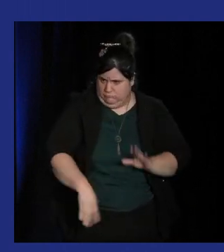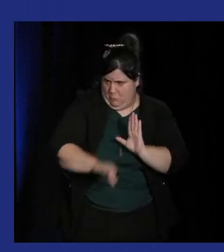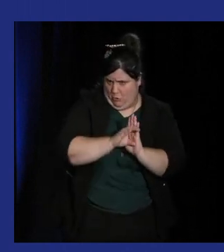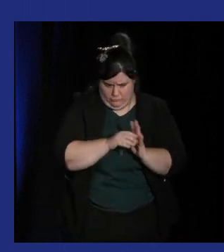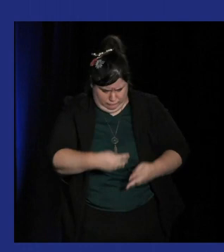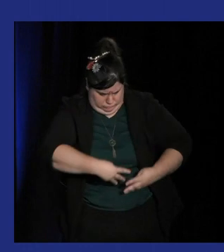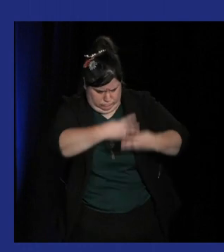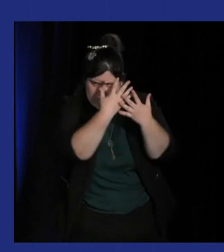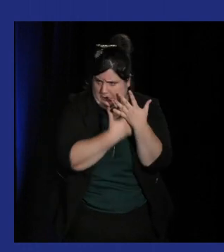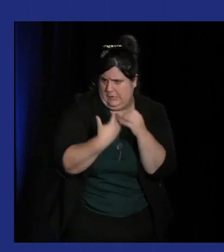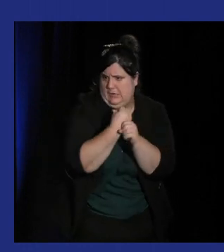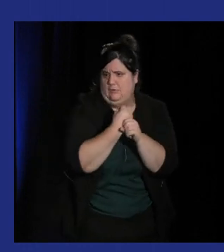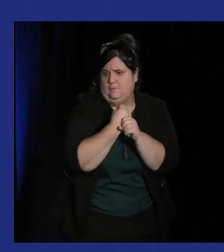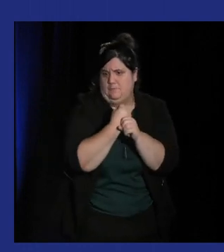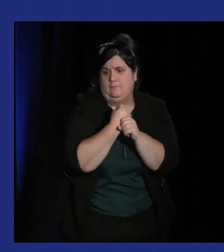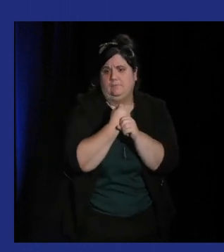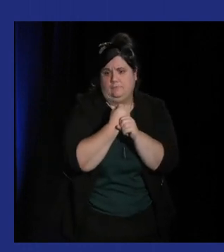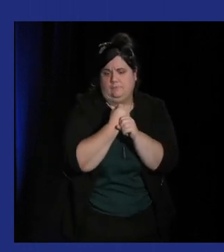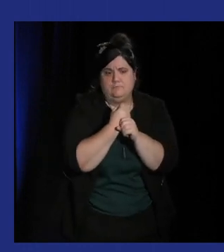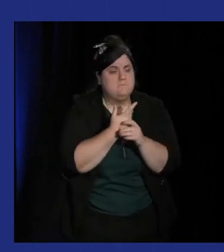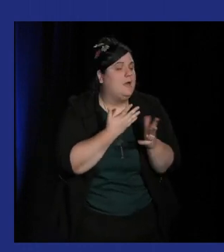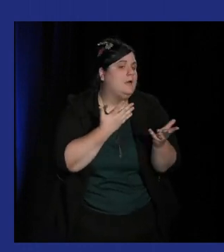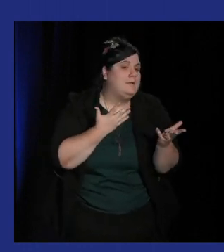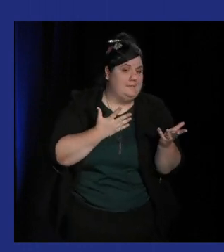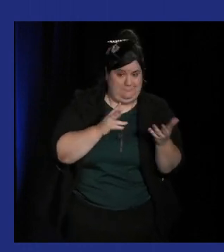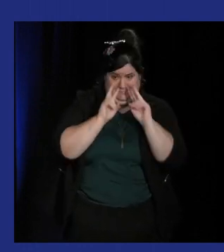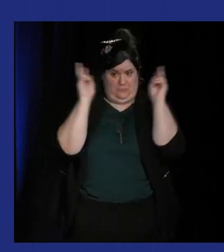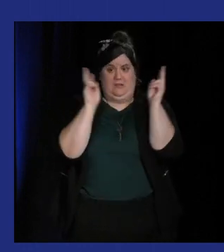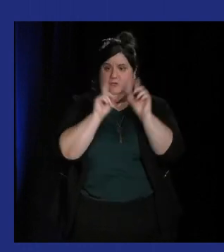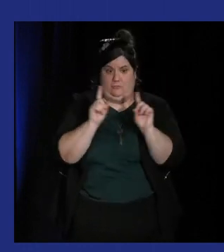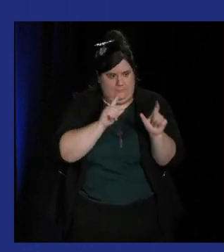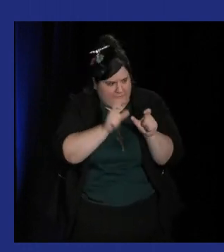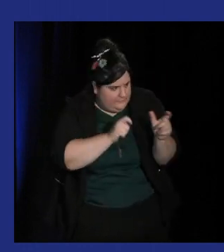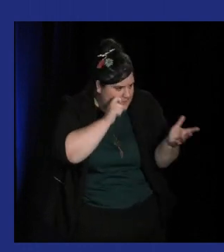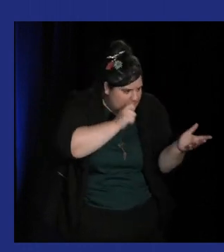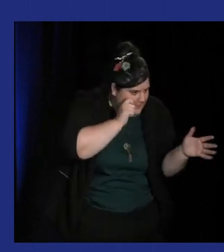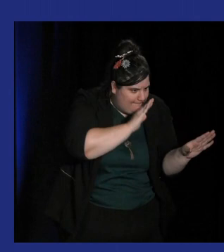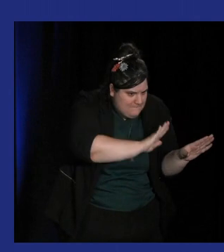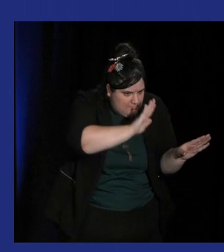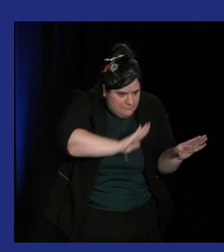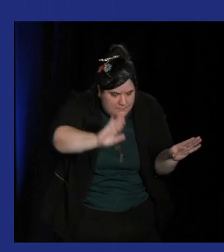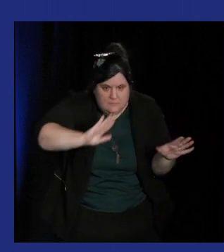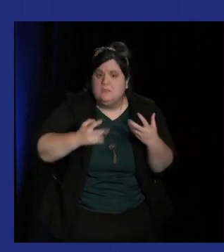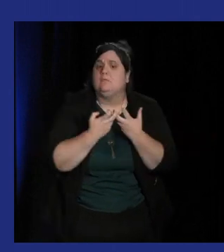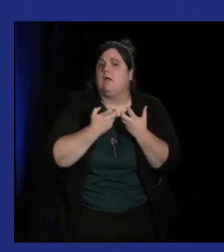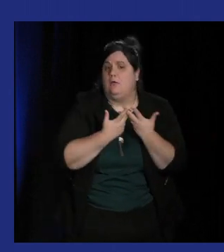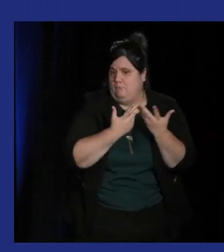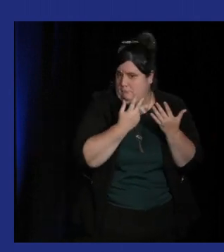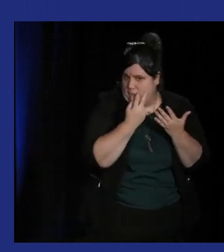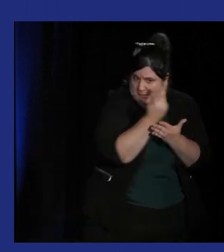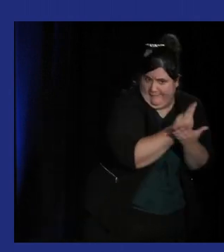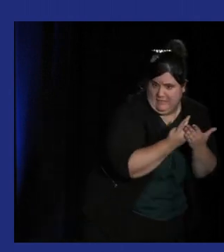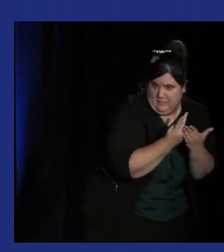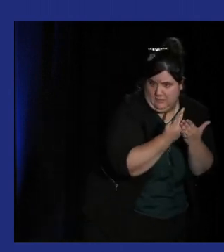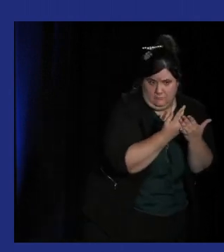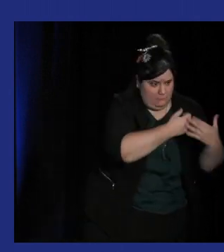cœur du jeu donc vous avez forcément des gens qui sont spécialisés dans différents domaines spécialisés dans le moteur graphique pour ce qui s'affiche à l'écran